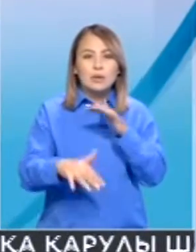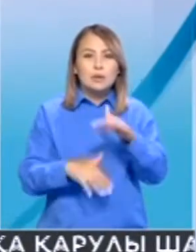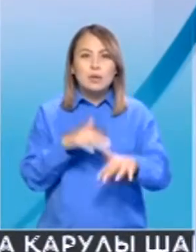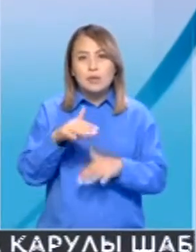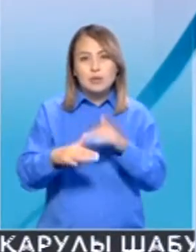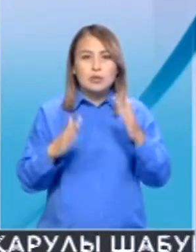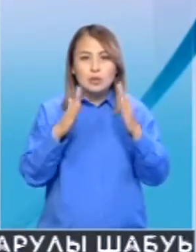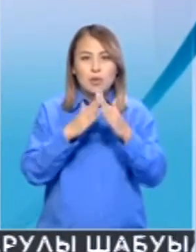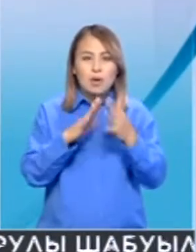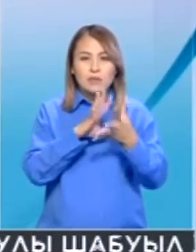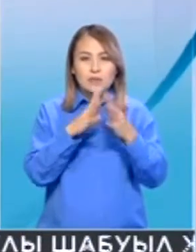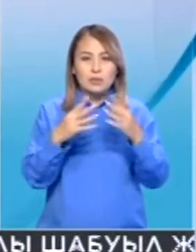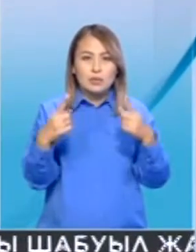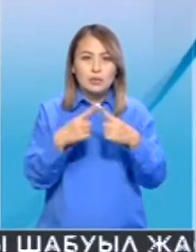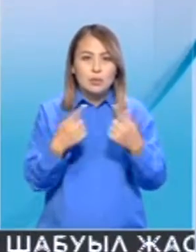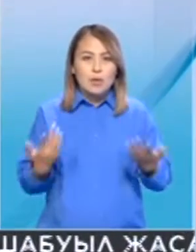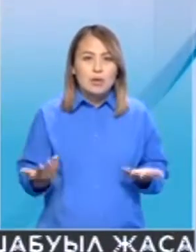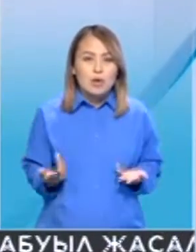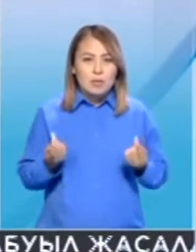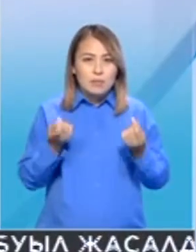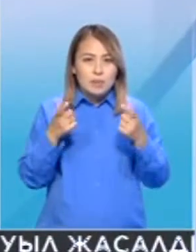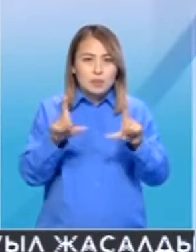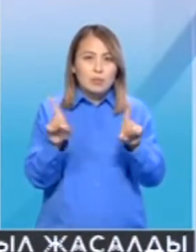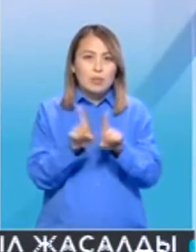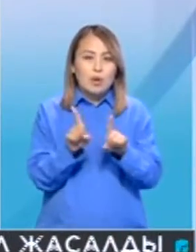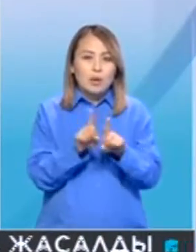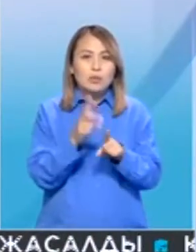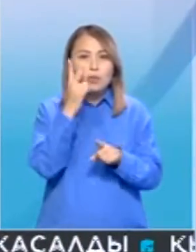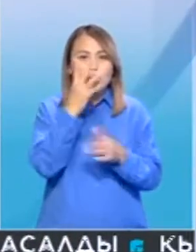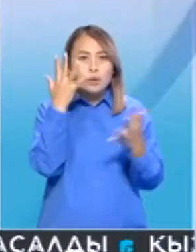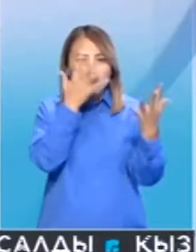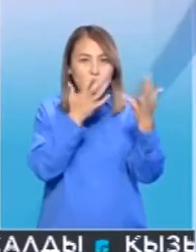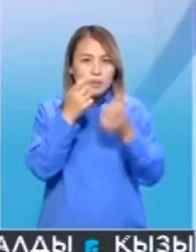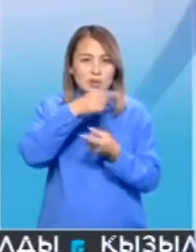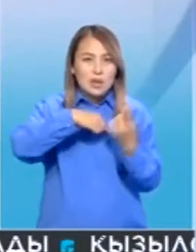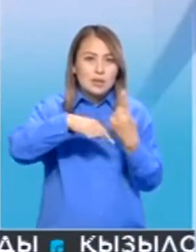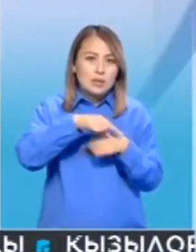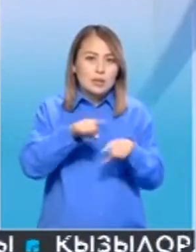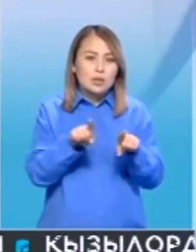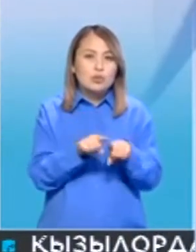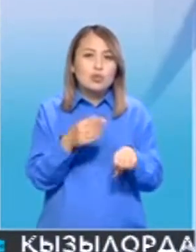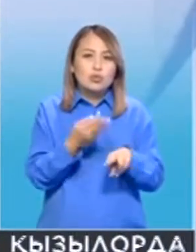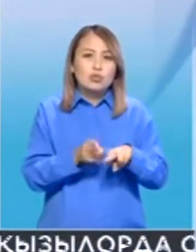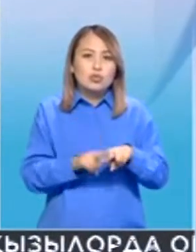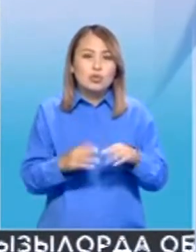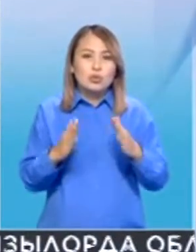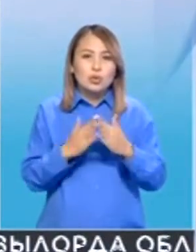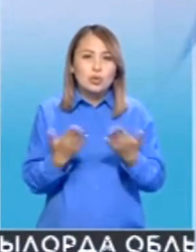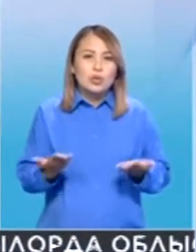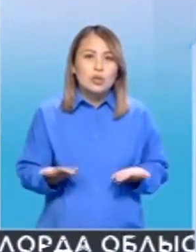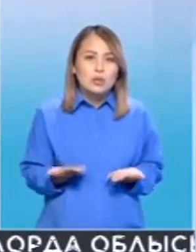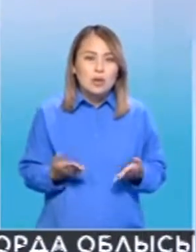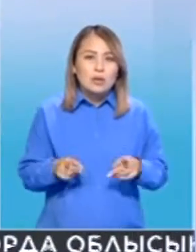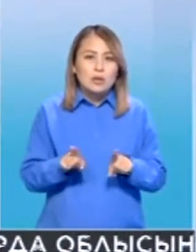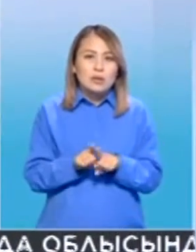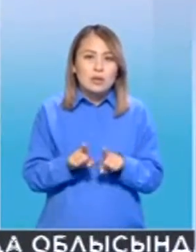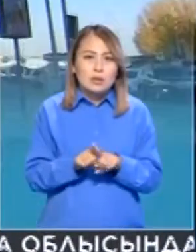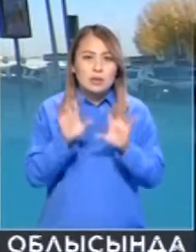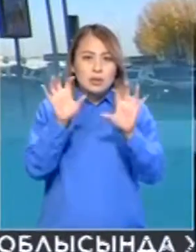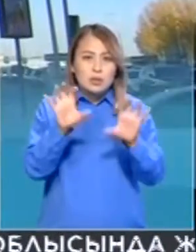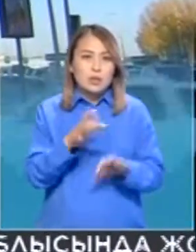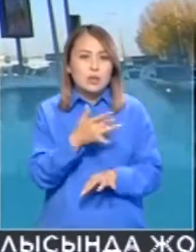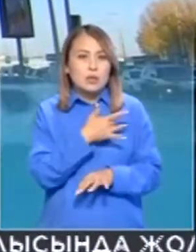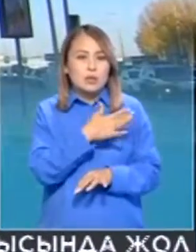ағылуынан кейін баспана жалдау ақысының күрт қымбаттағаны да белгілі. Бұған көлеңкелі бизнес әсер еткен. Сол үшін тұрғын үйді жалдау нарығын